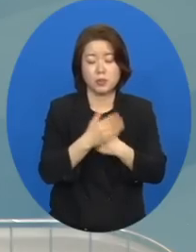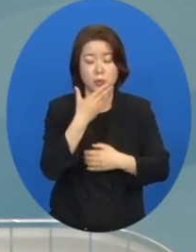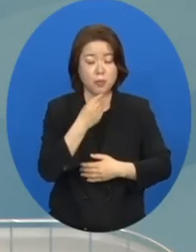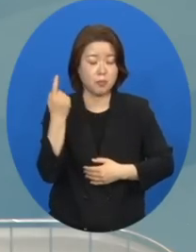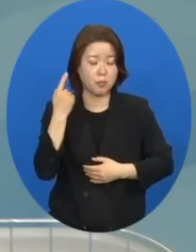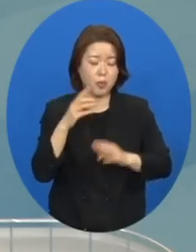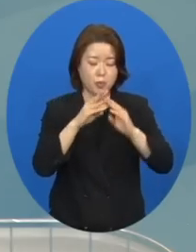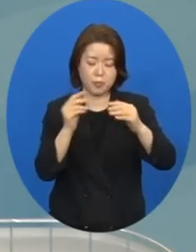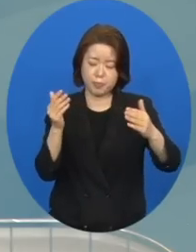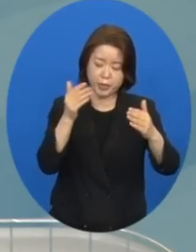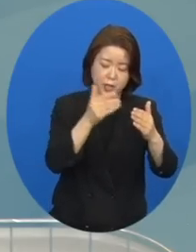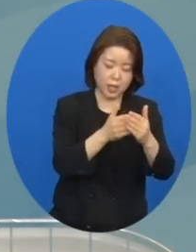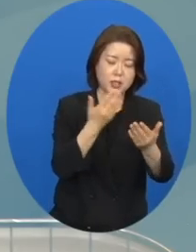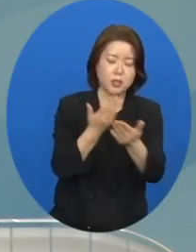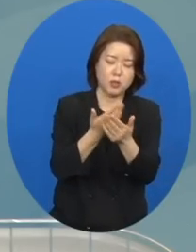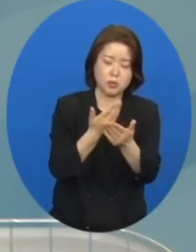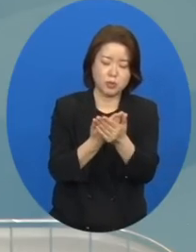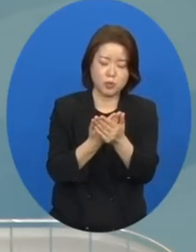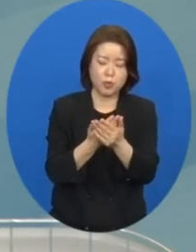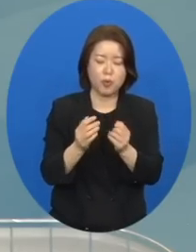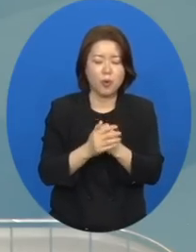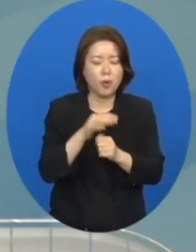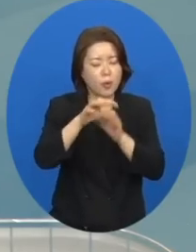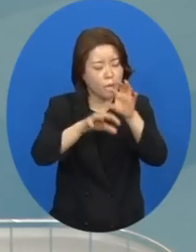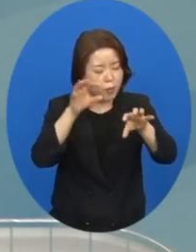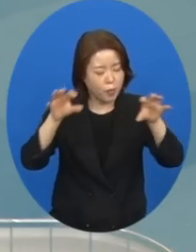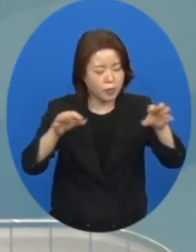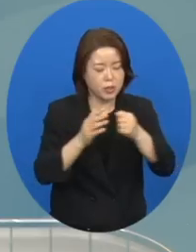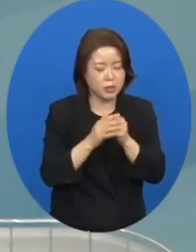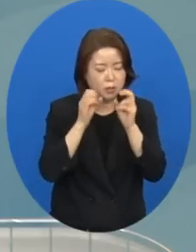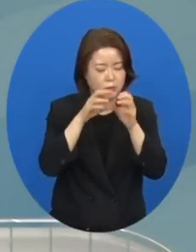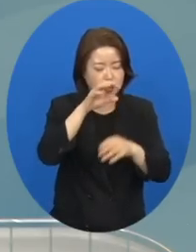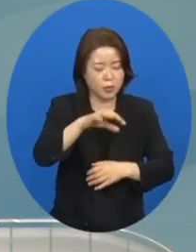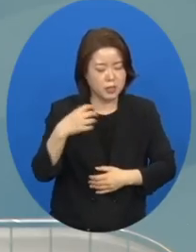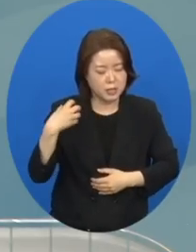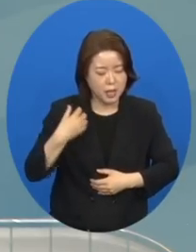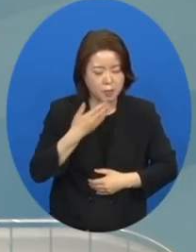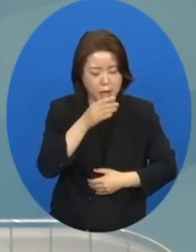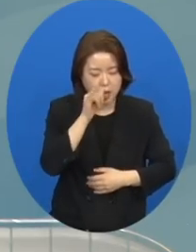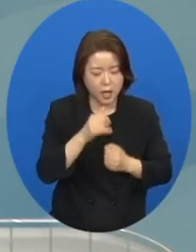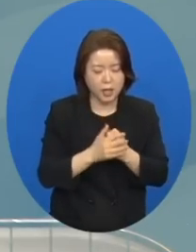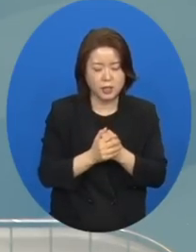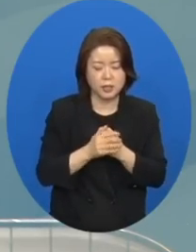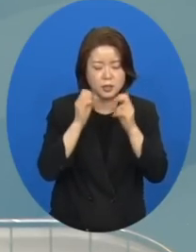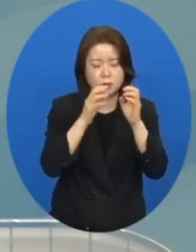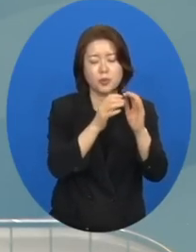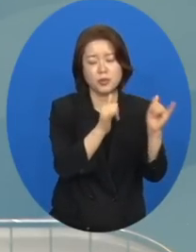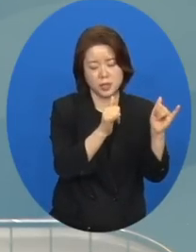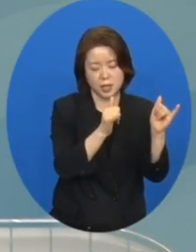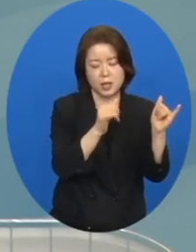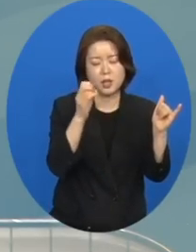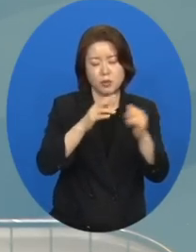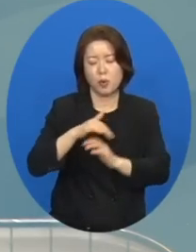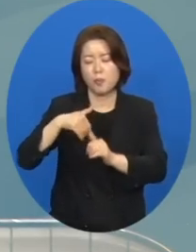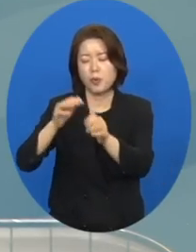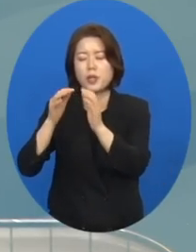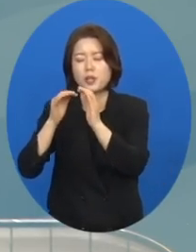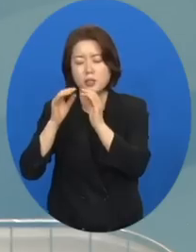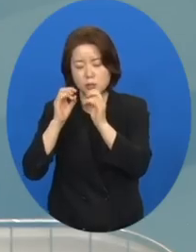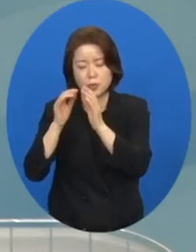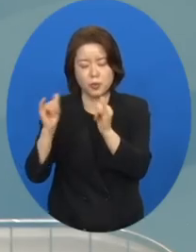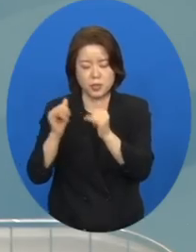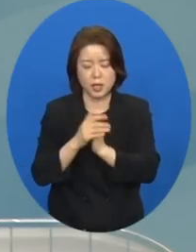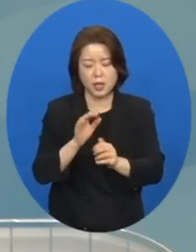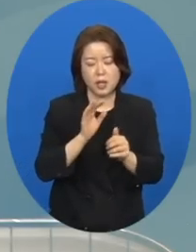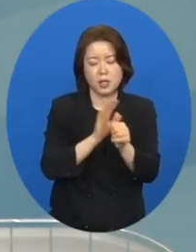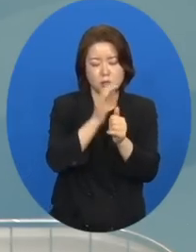이렇게 해 주시고 오늘도 각 현지에서 또한 선교 제 사명을 감당하고 있는 선교사님들과 또한 보내는 선교사 로써 중보